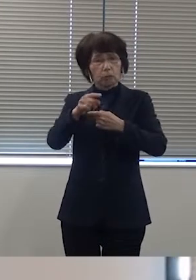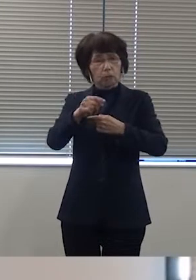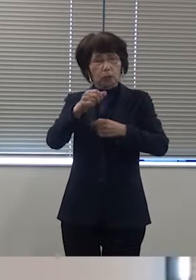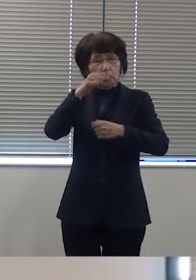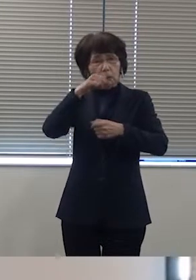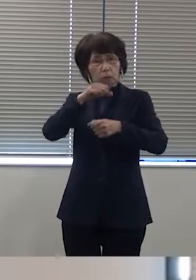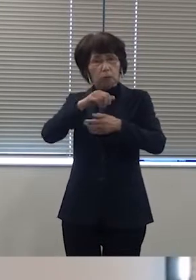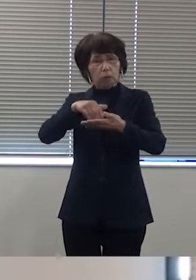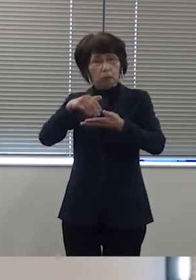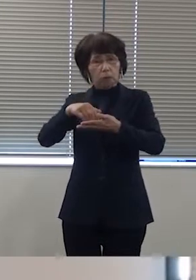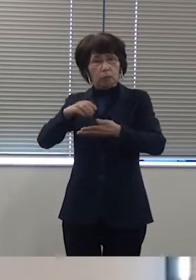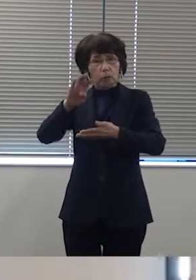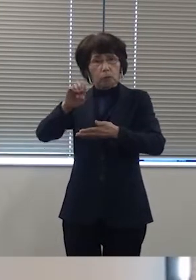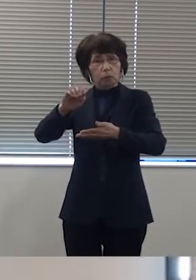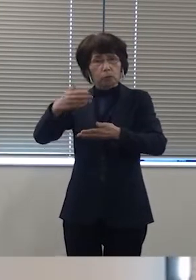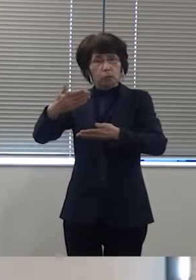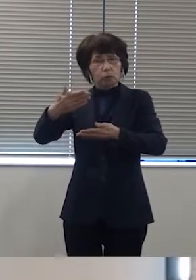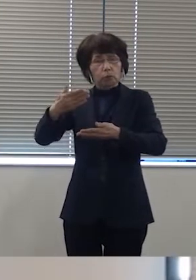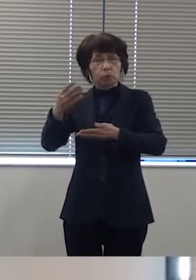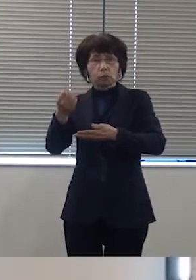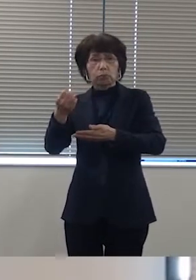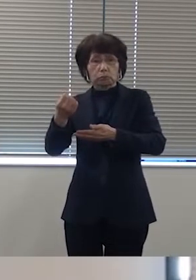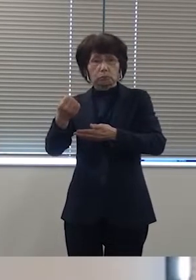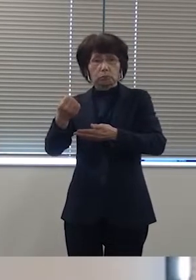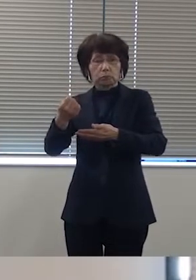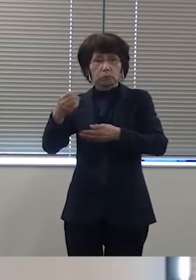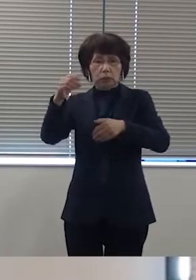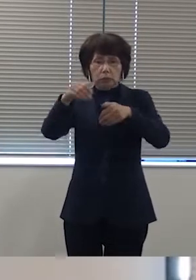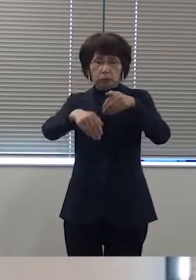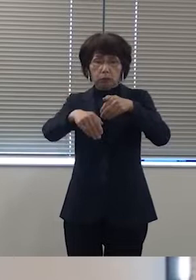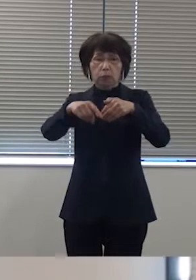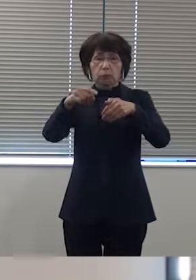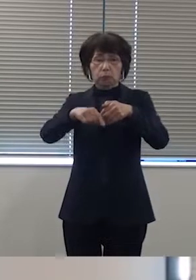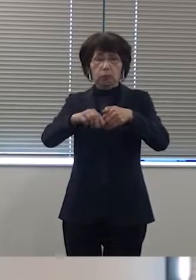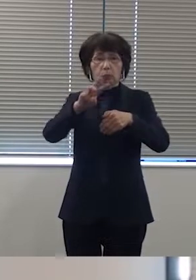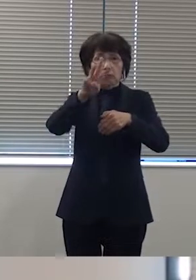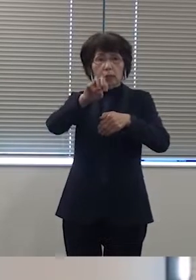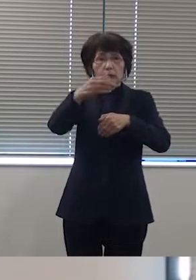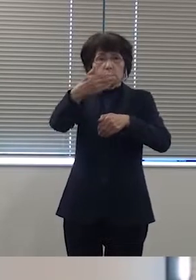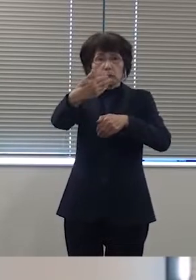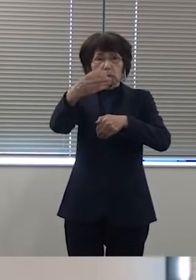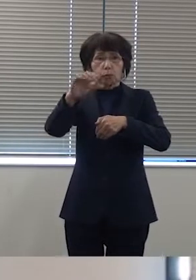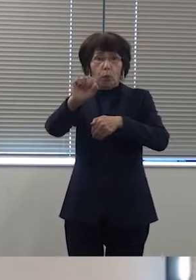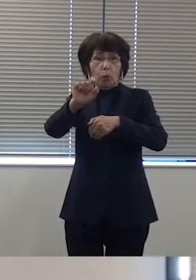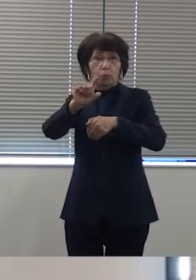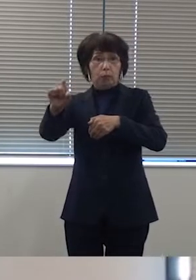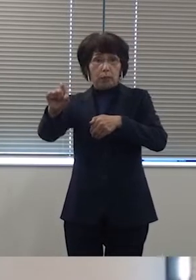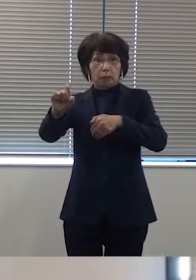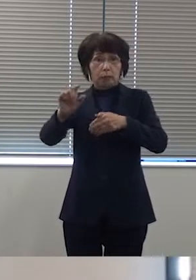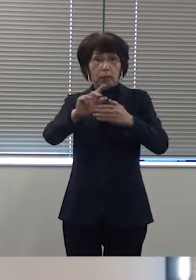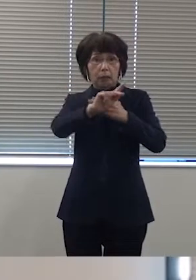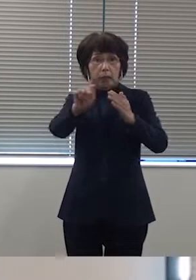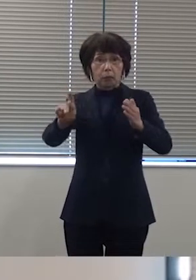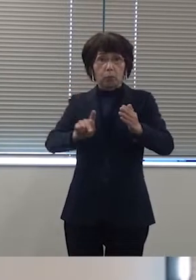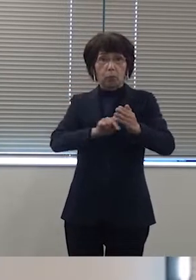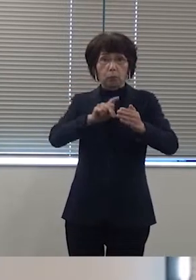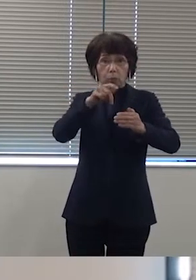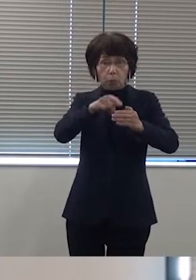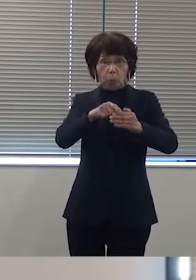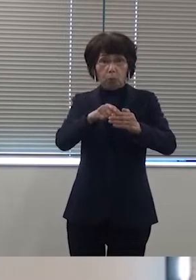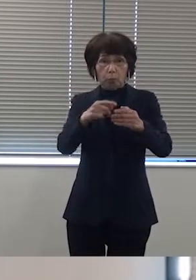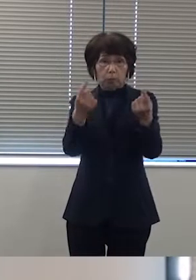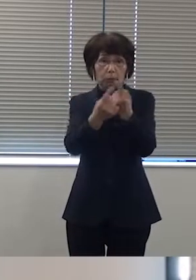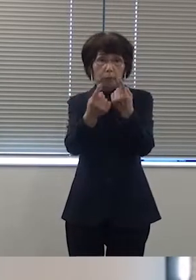40億ぐらいだったんですが、入札でちょっと落ちてますけど、30数億円が、カルポートのリニューア